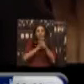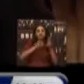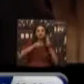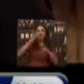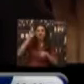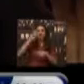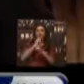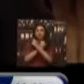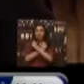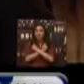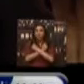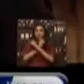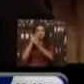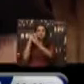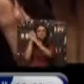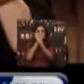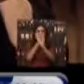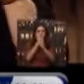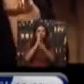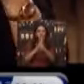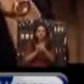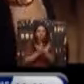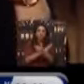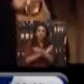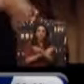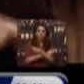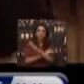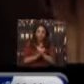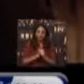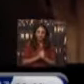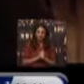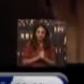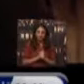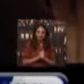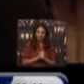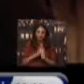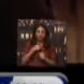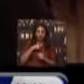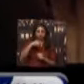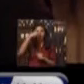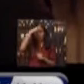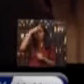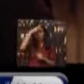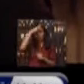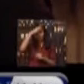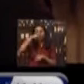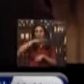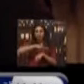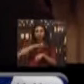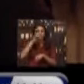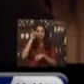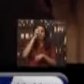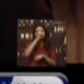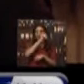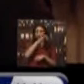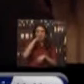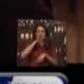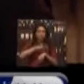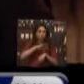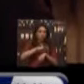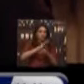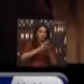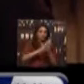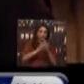انا فاكره احنا اتعذبنا في الفيلم ده، يعني رحنا الاقصر ويعني تعبنا فيه في التصوير. انا كنت في الفتره دي ما